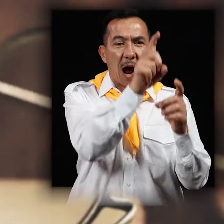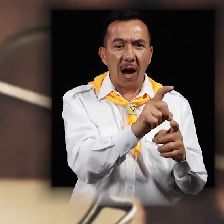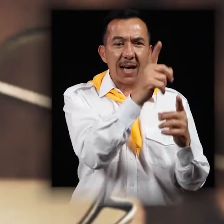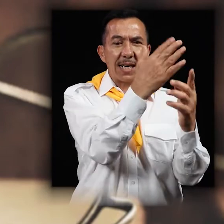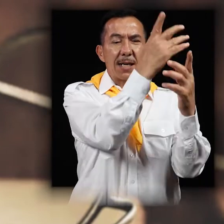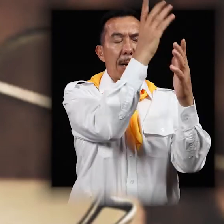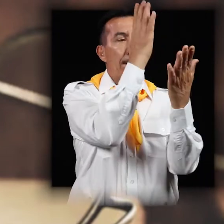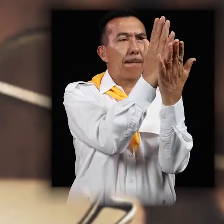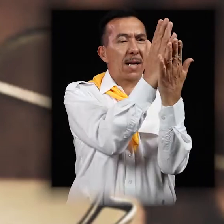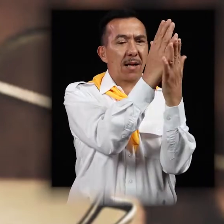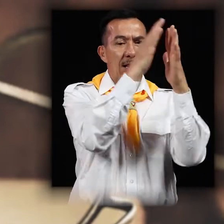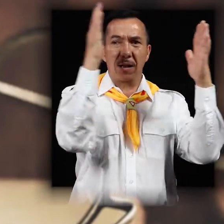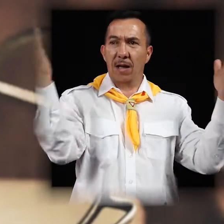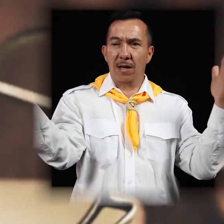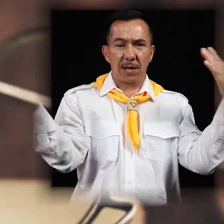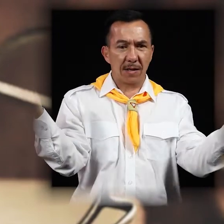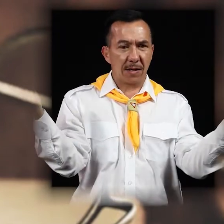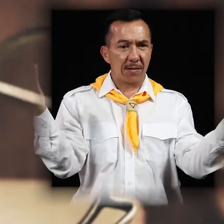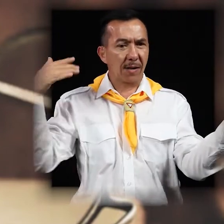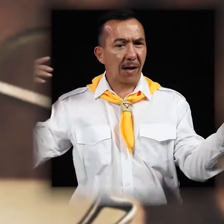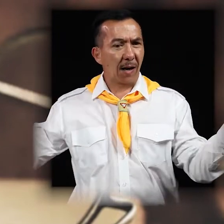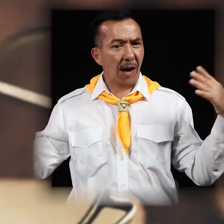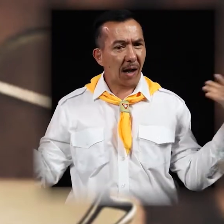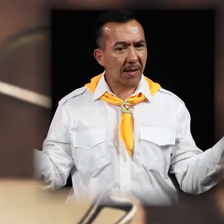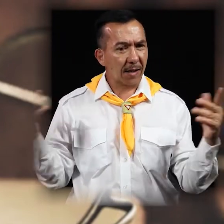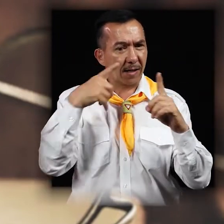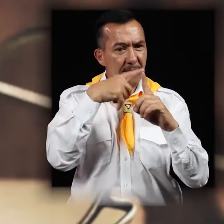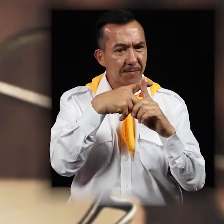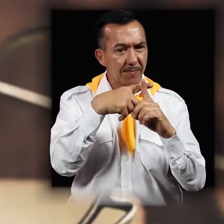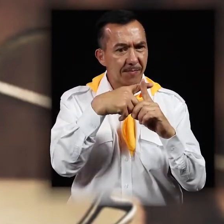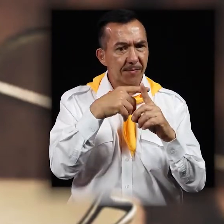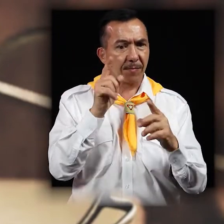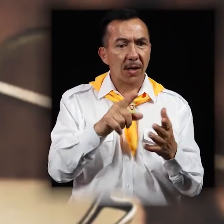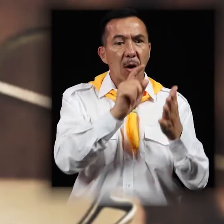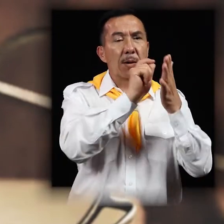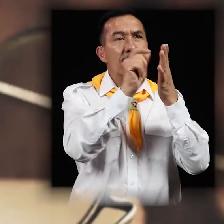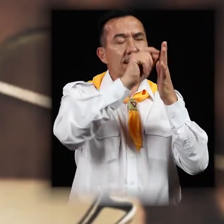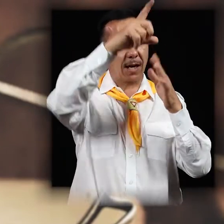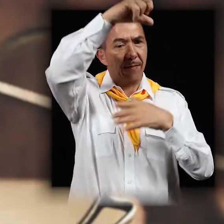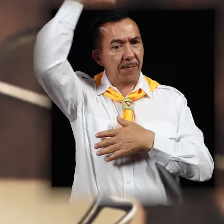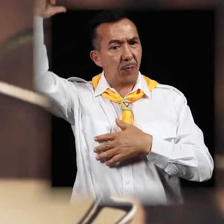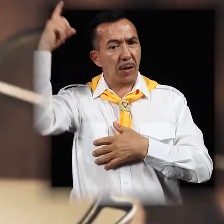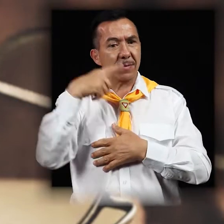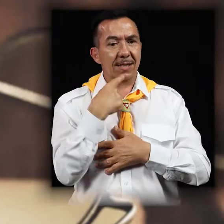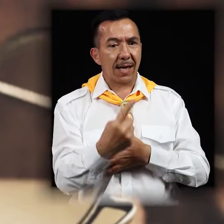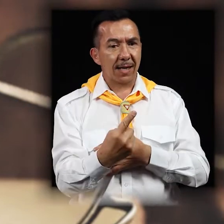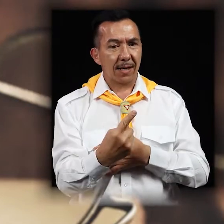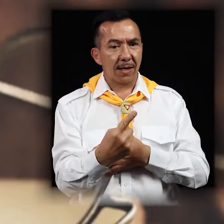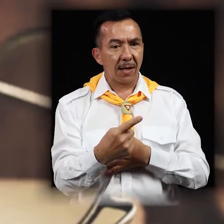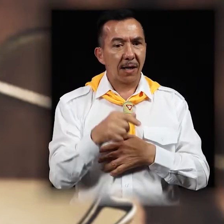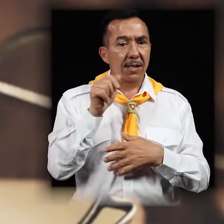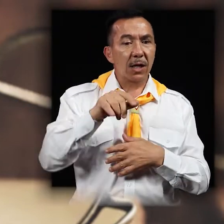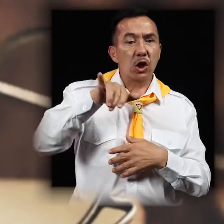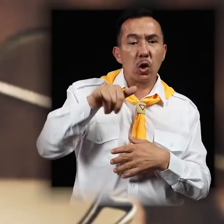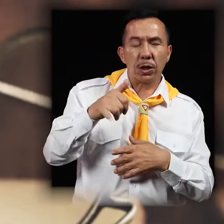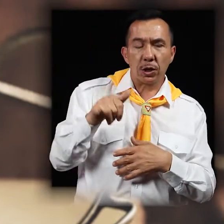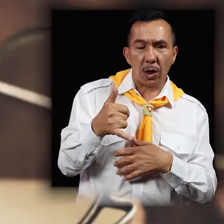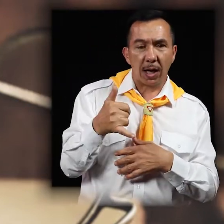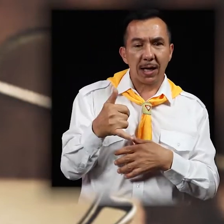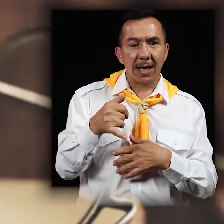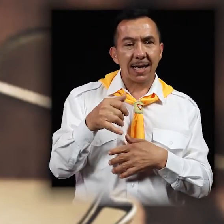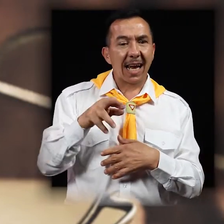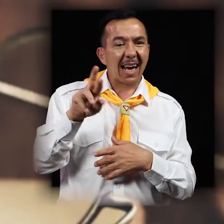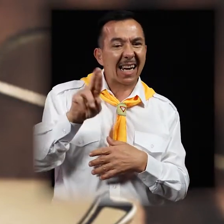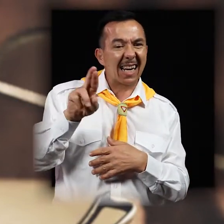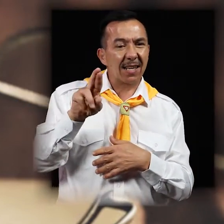aan weerskante. Die opskrif bo hom sê, Joshua, die Nasareener, die koning van